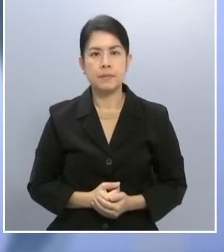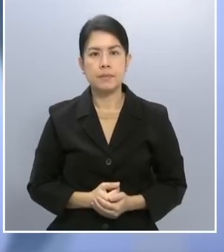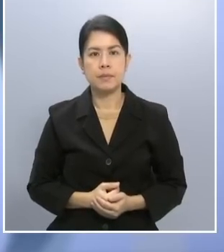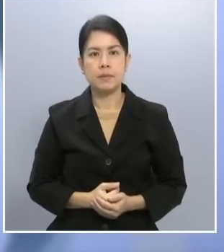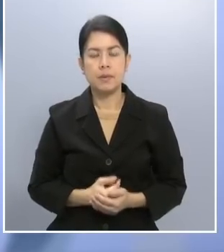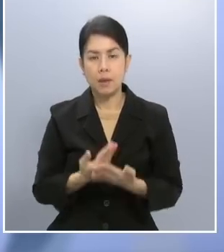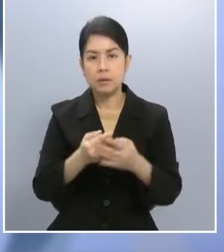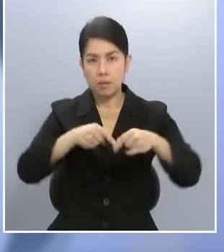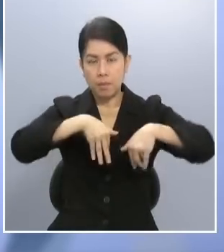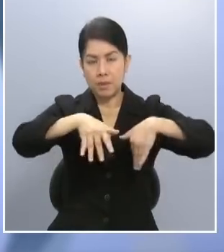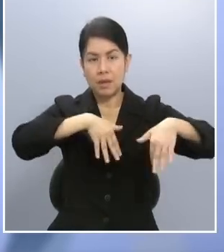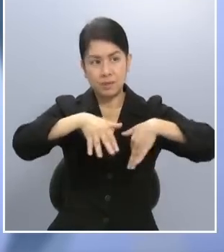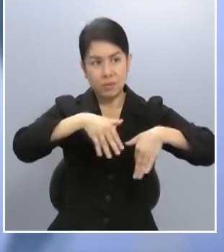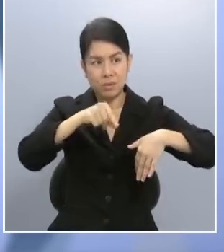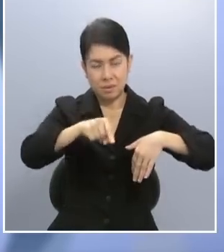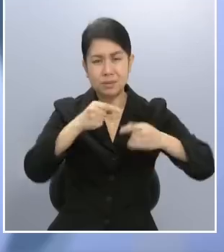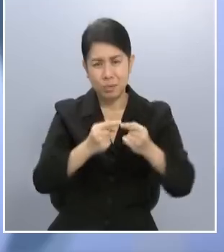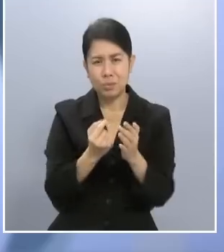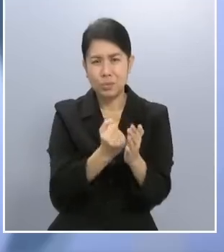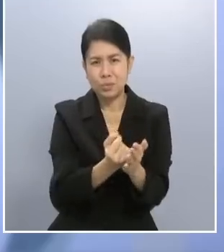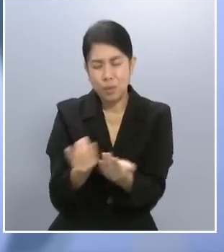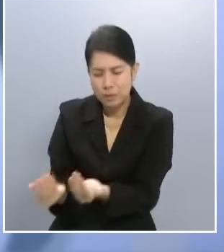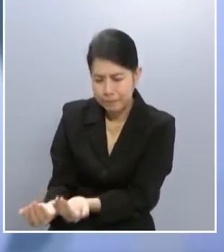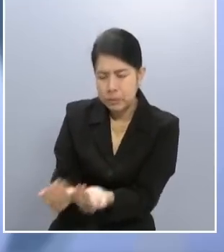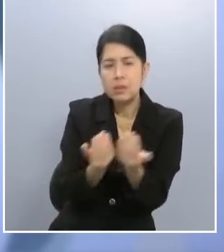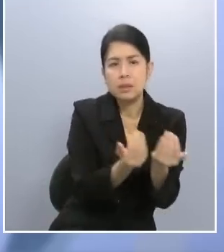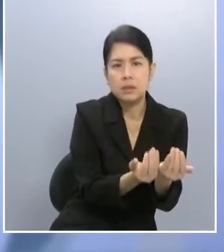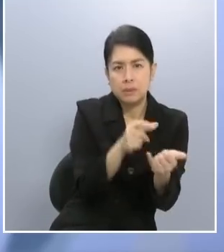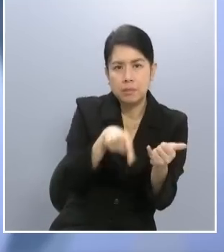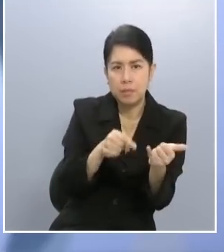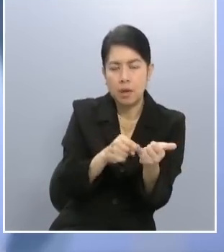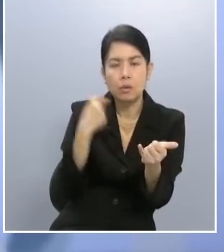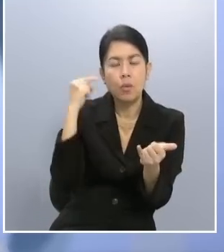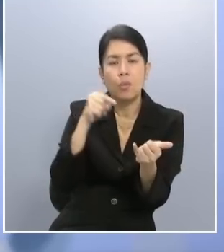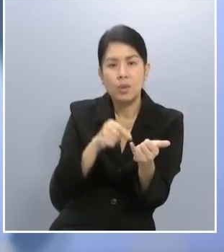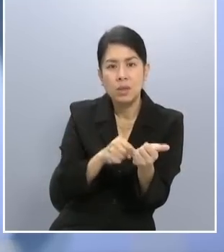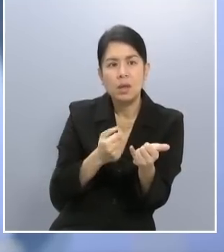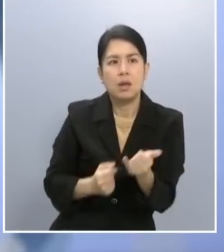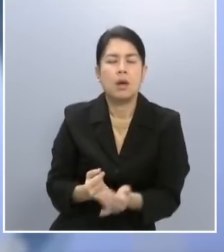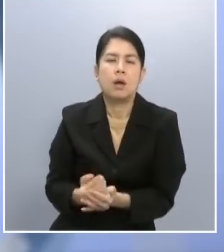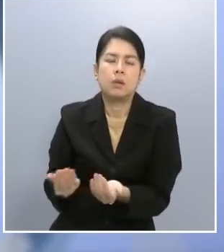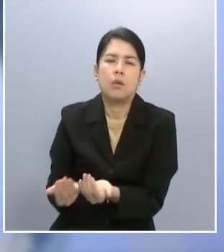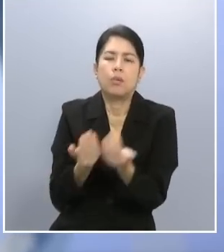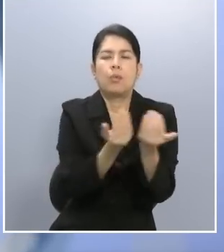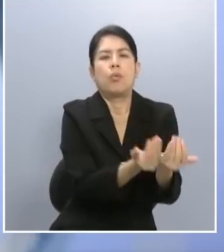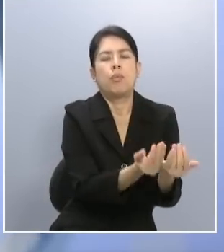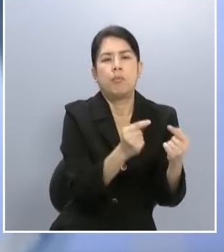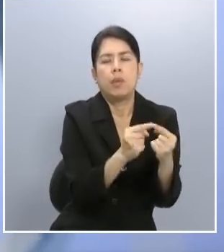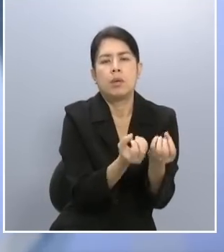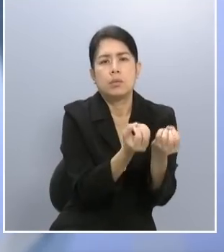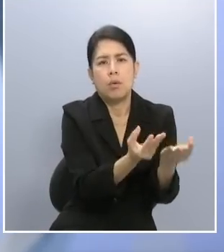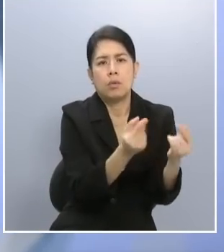ชาวบ้านไปช่วยกันอุ้มคุณกมลพรมาที่รถของกู้ภัยนะคะ